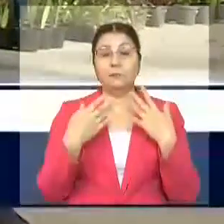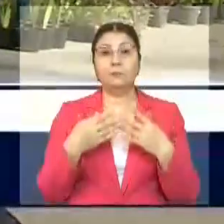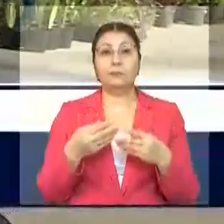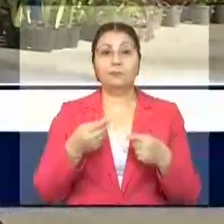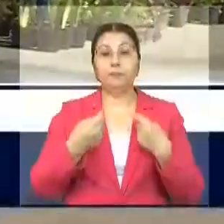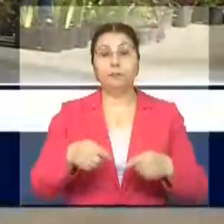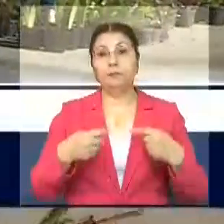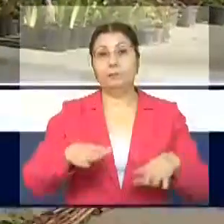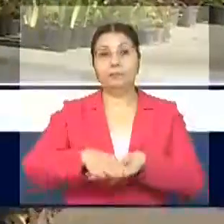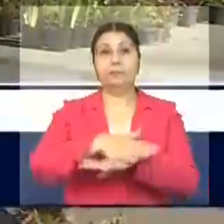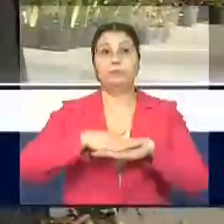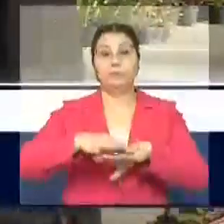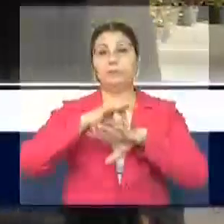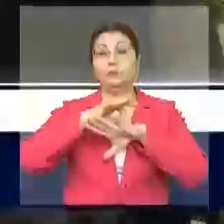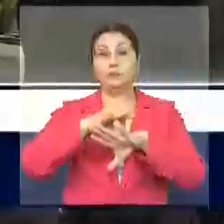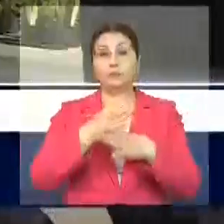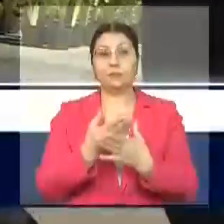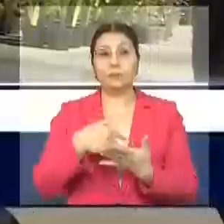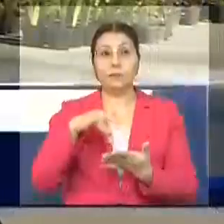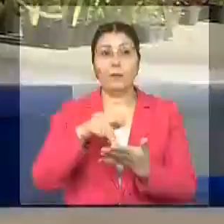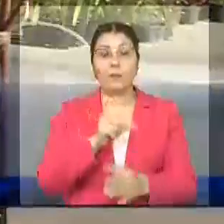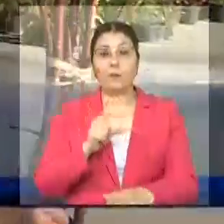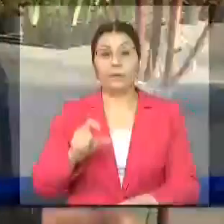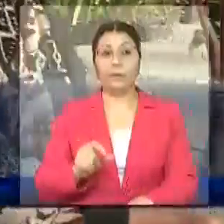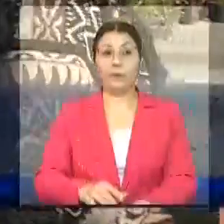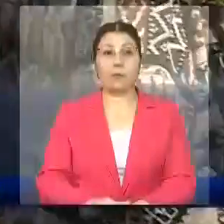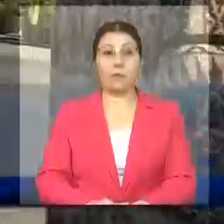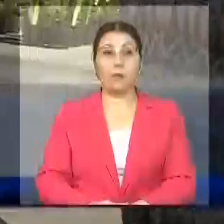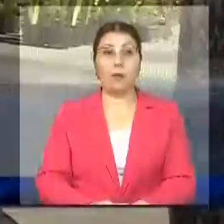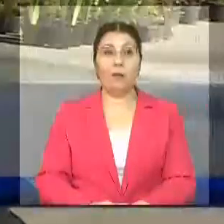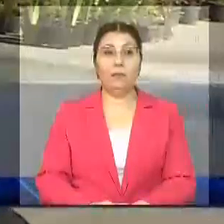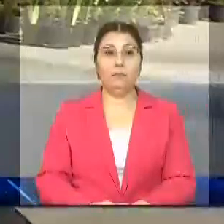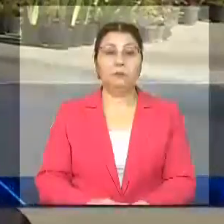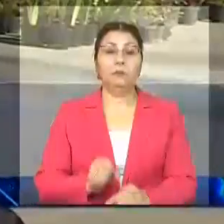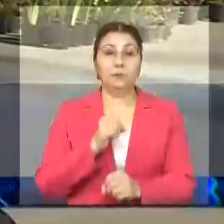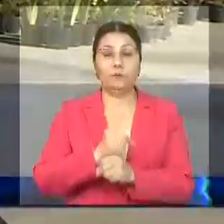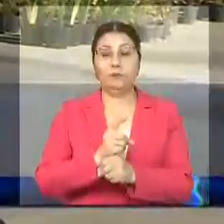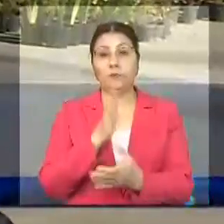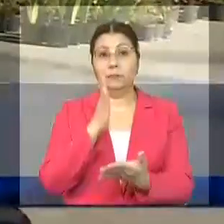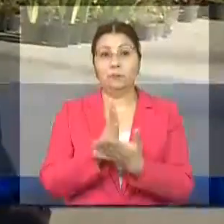отырмыз. Қала тұрғындарын өте жақсы сұраныс болып отыр.